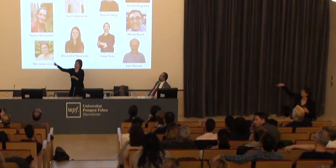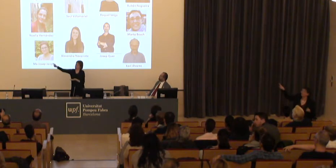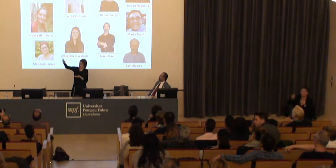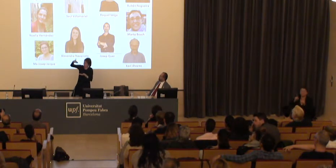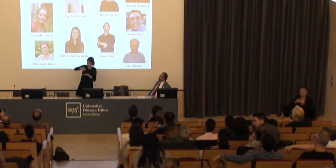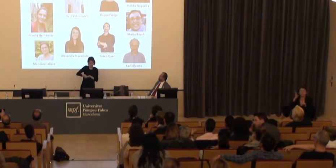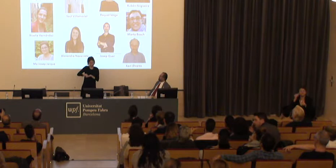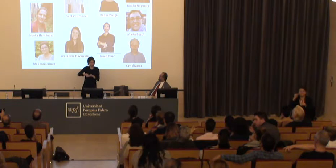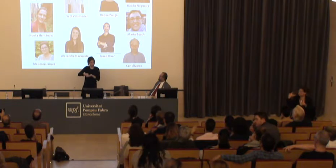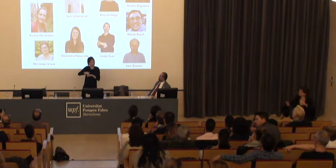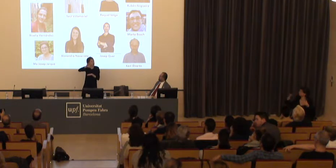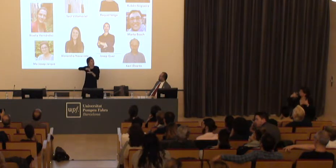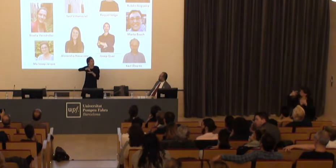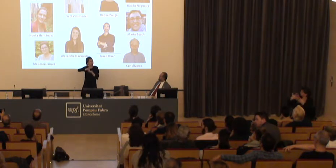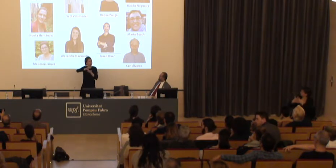Ells